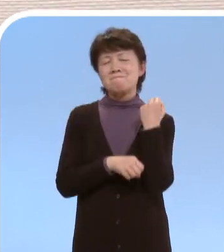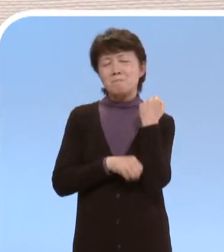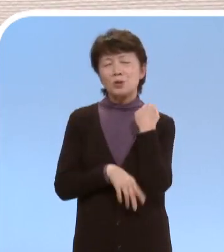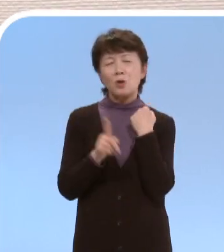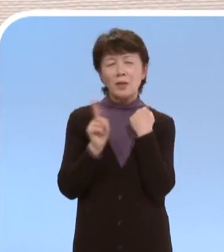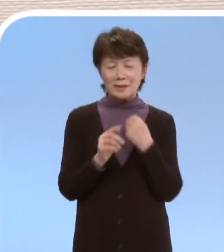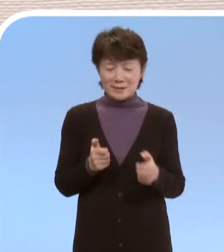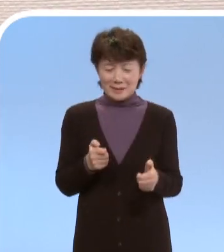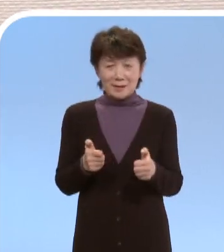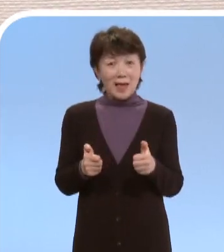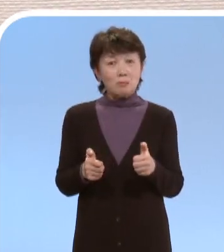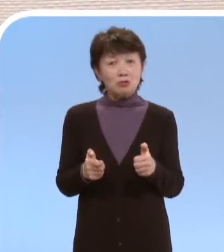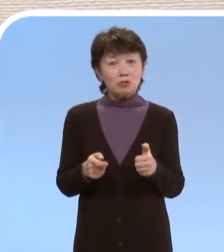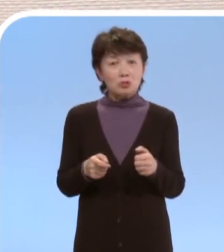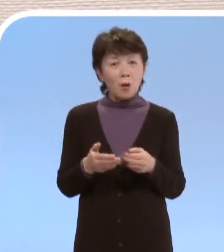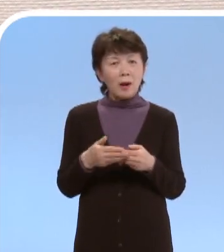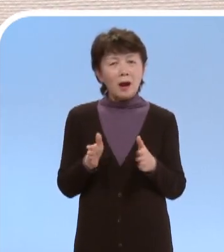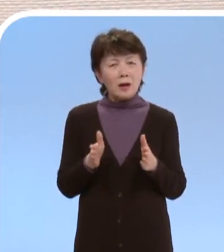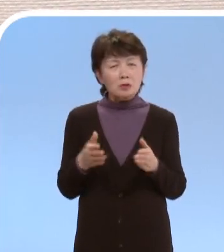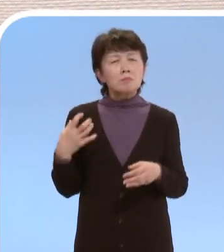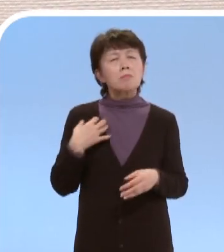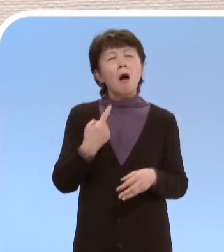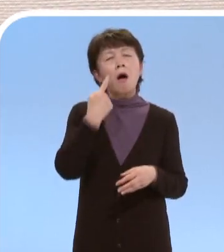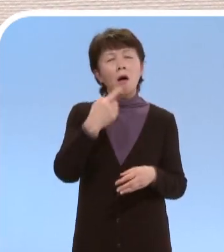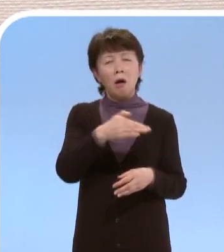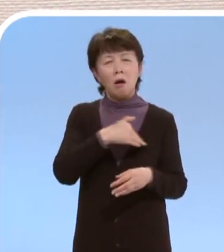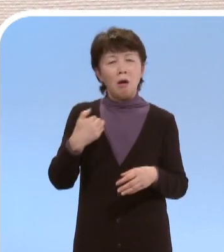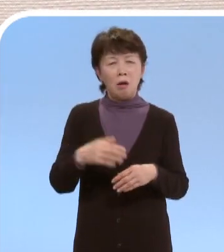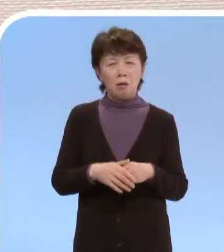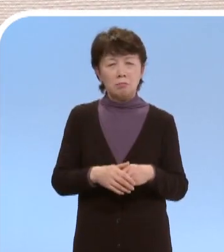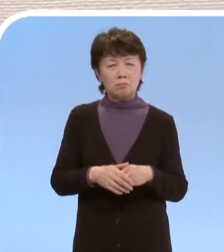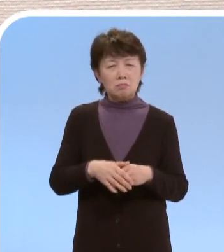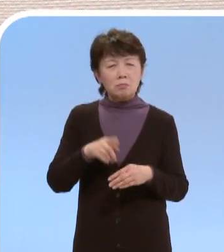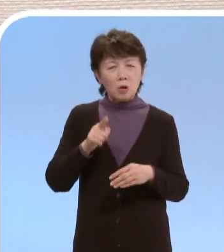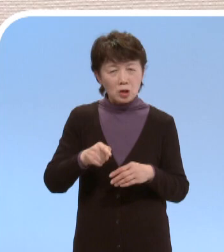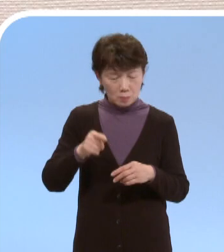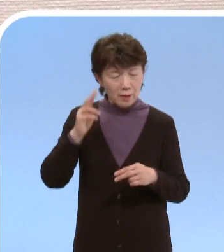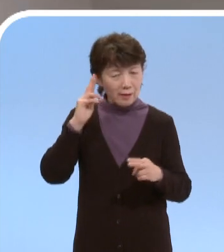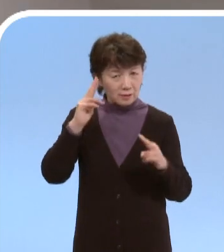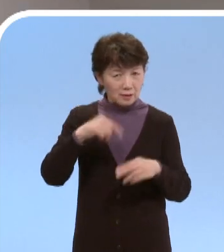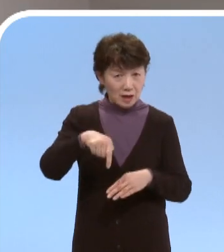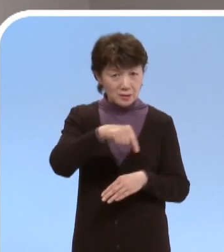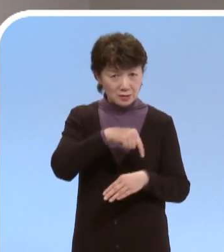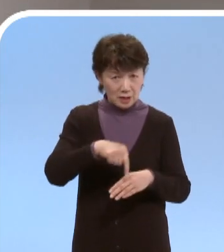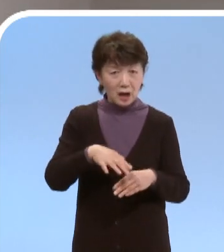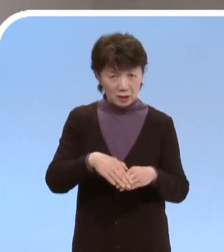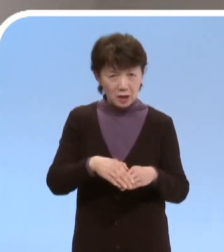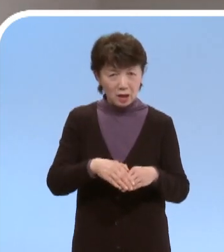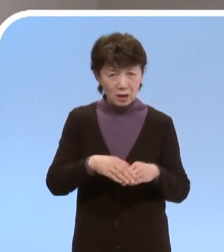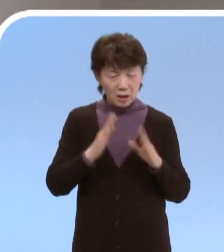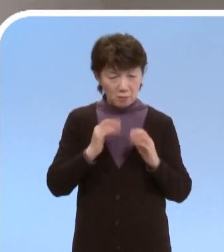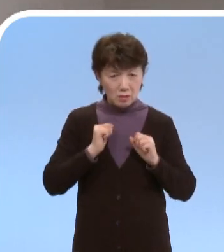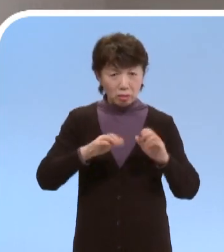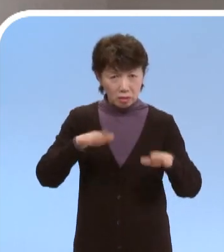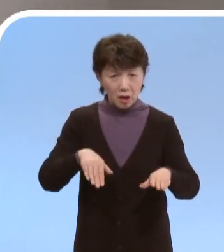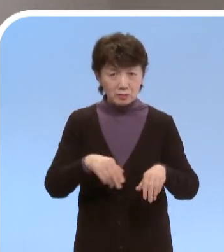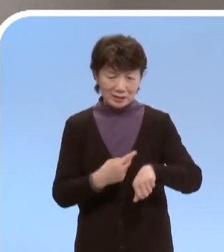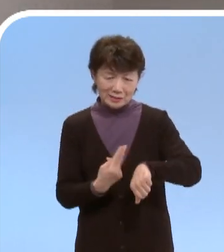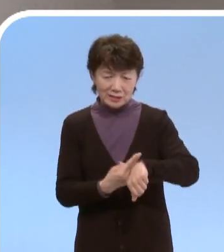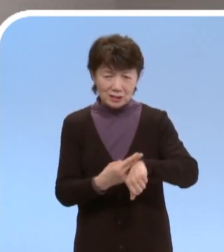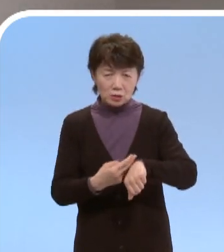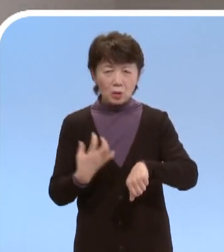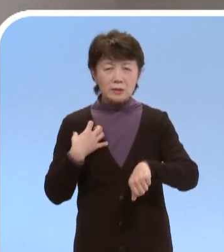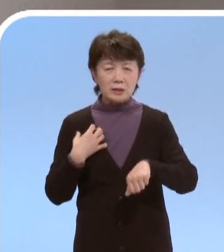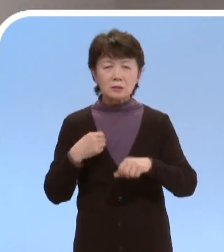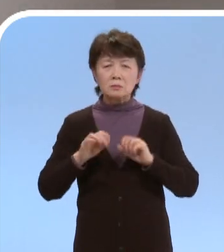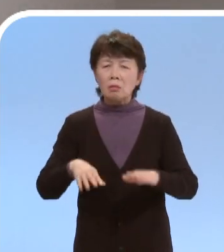者結構中心のチームでして、もともとスクエアエニックスっていうゲーム会社の出身で、技術の責任者やって